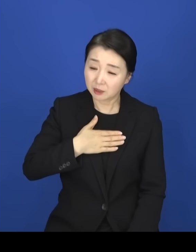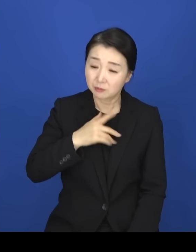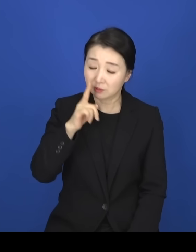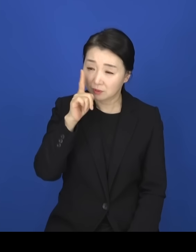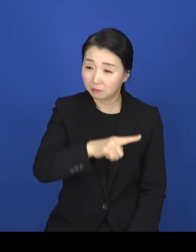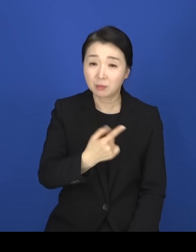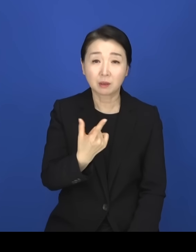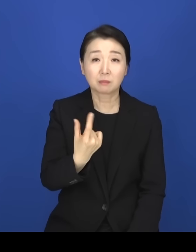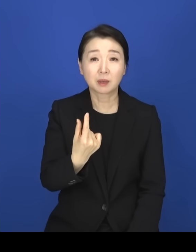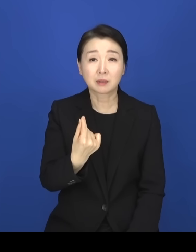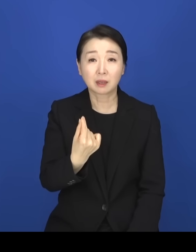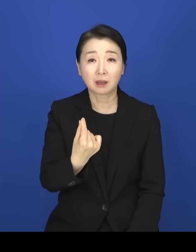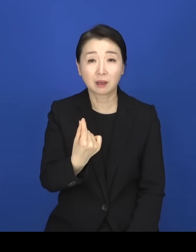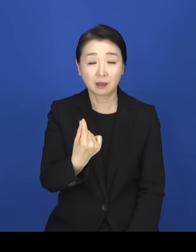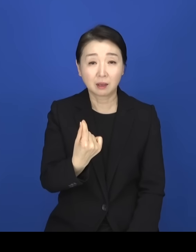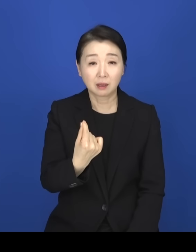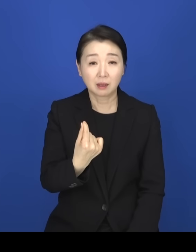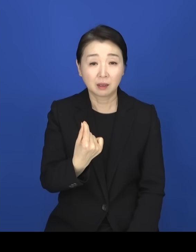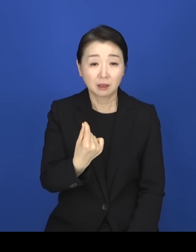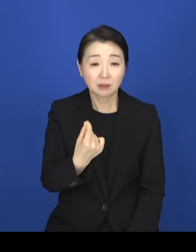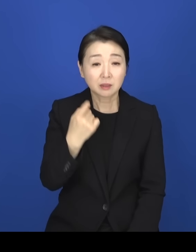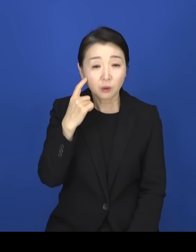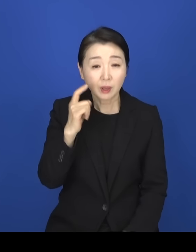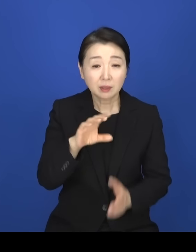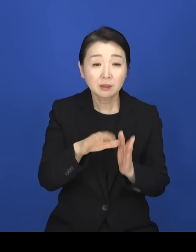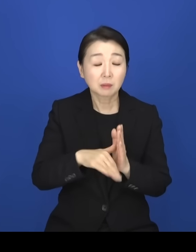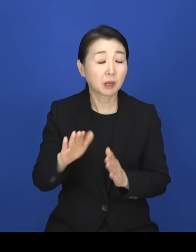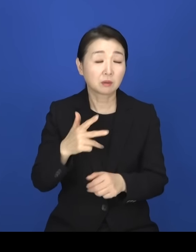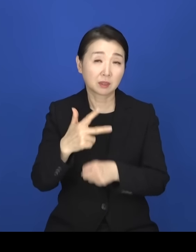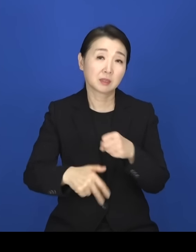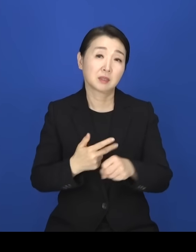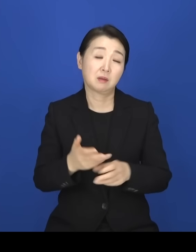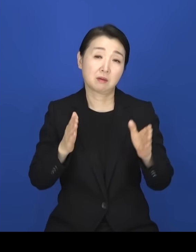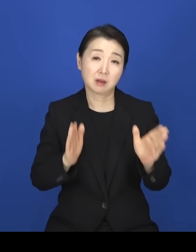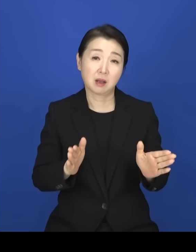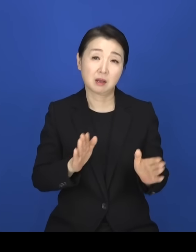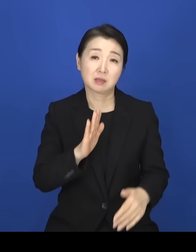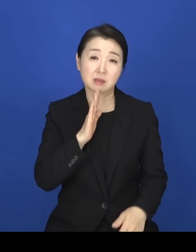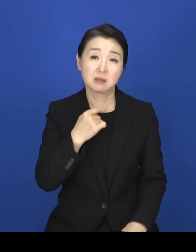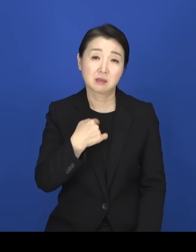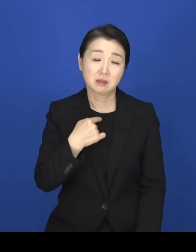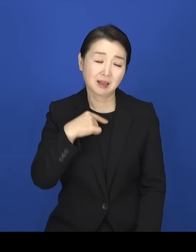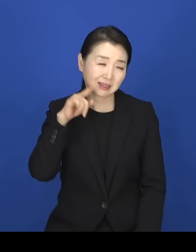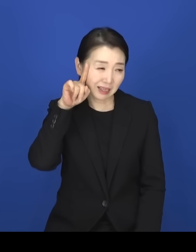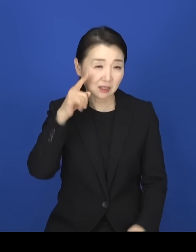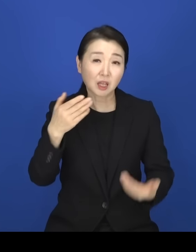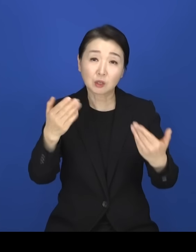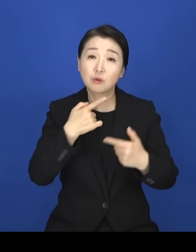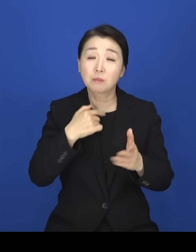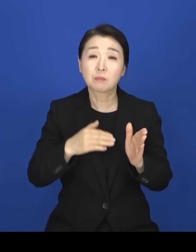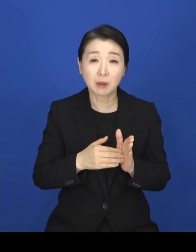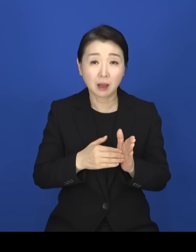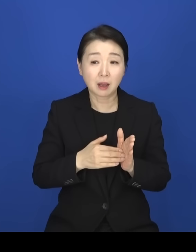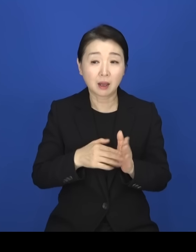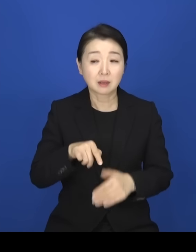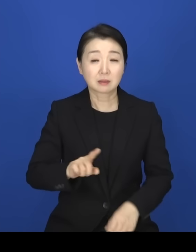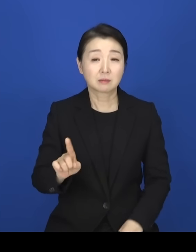게 사실이고 그게 단순히 그 순간만이 아니라 7년 동안 굉장히 저를 짜증나게 했던 것들인데 그